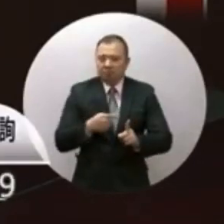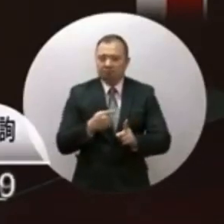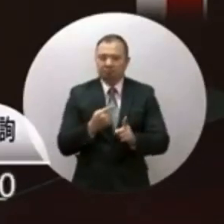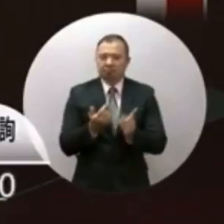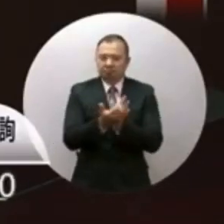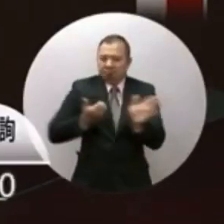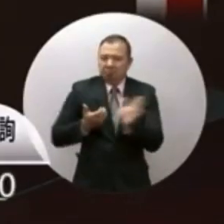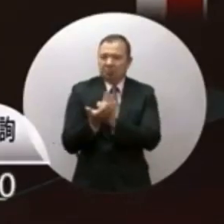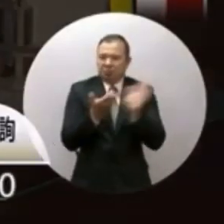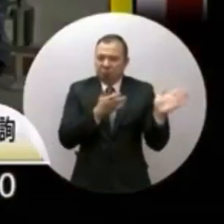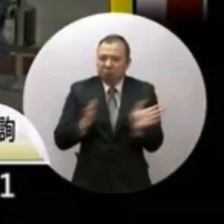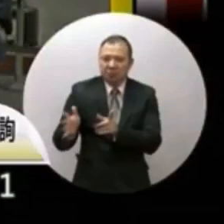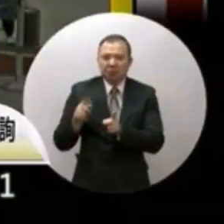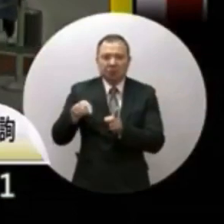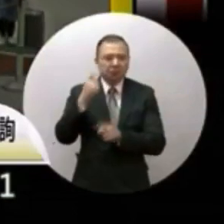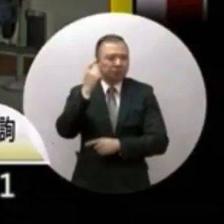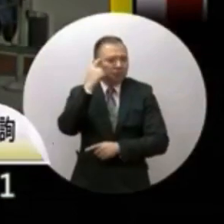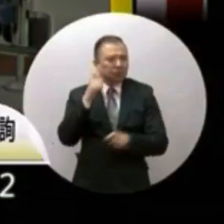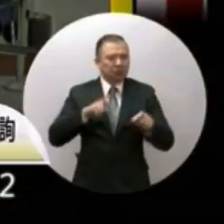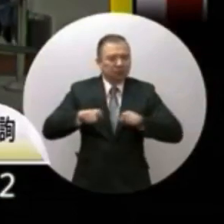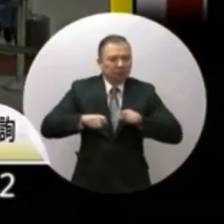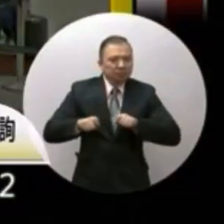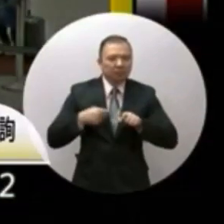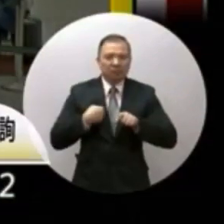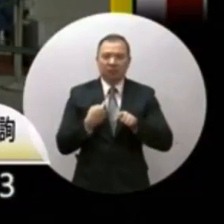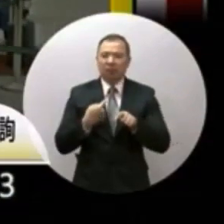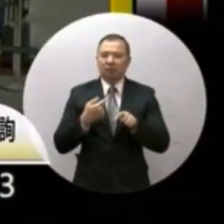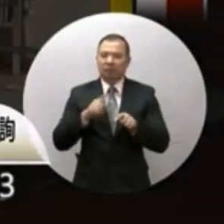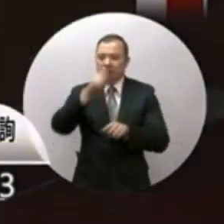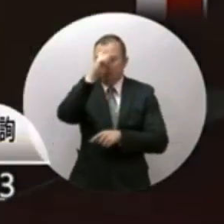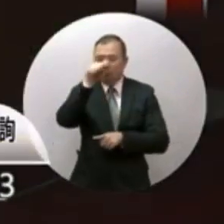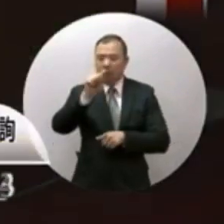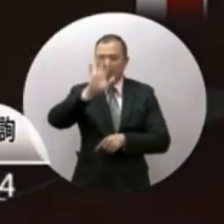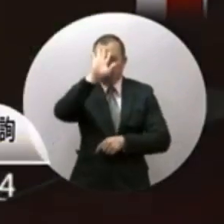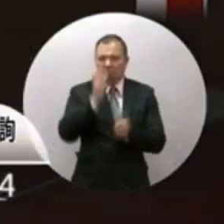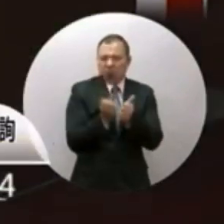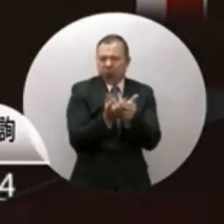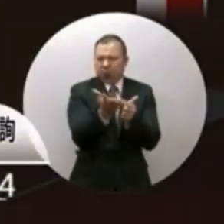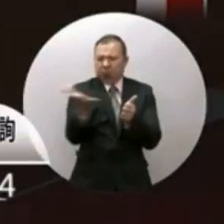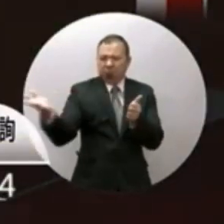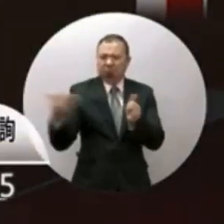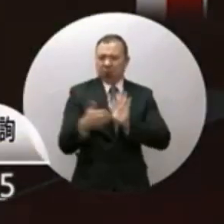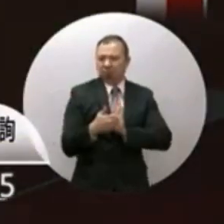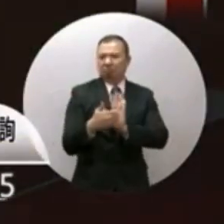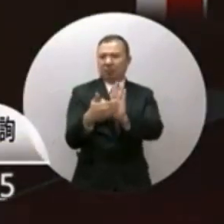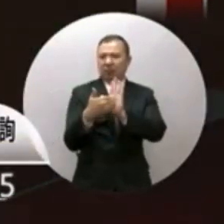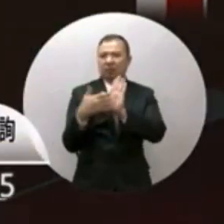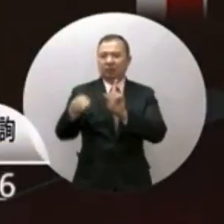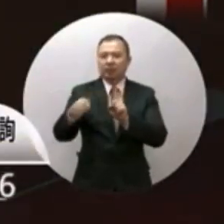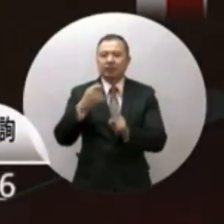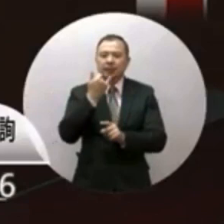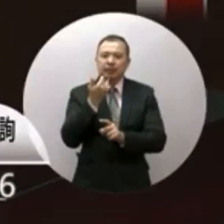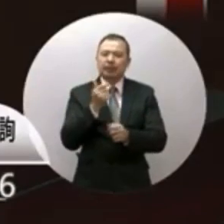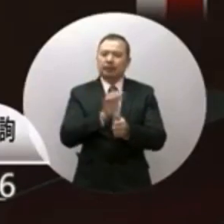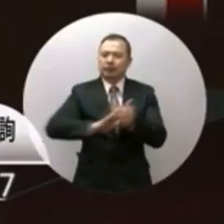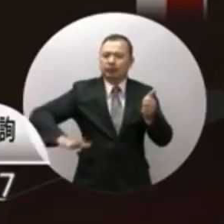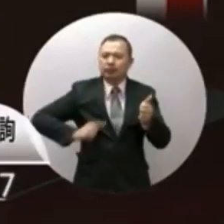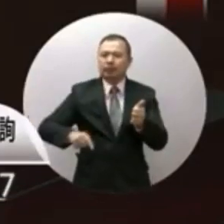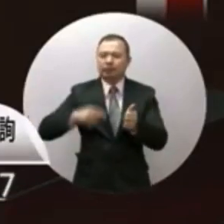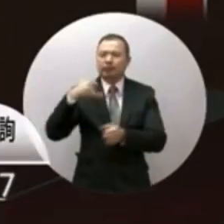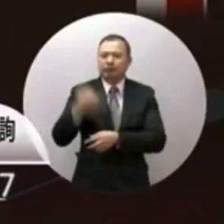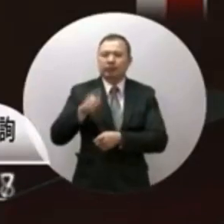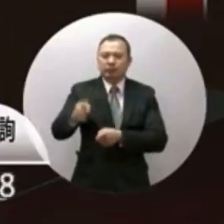超前部署，全面的来围堵、来减灾，展开纾